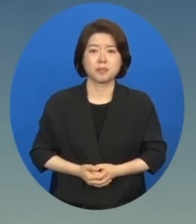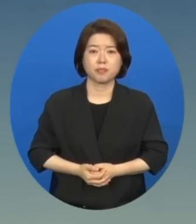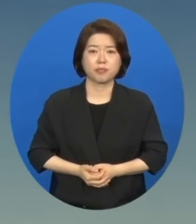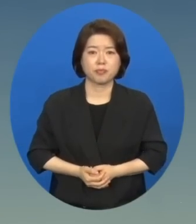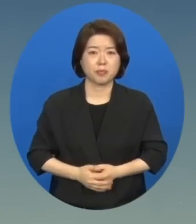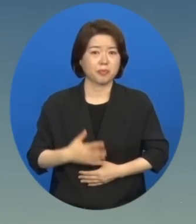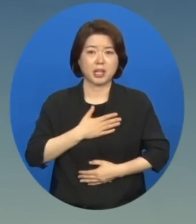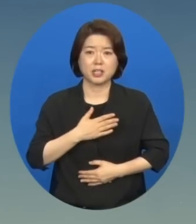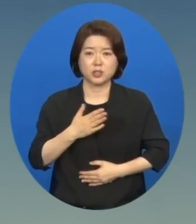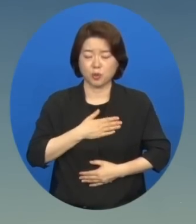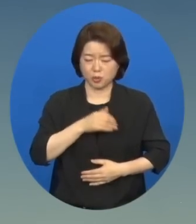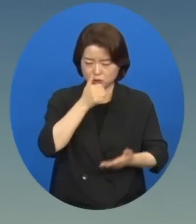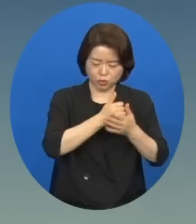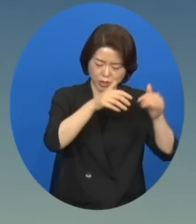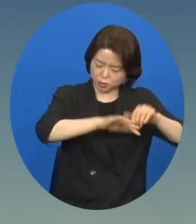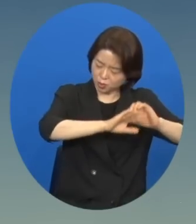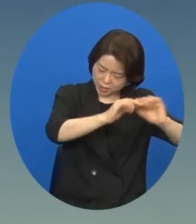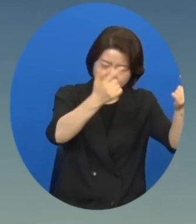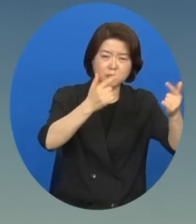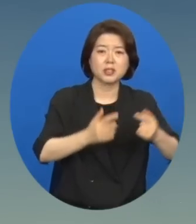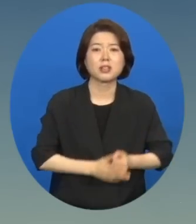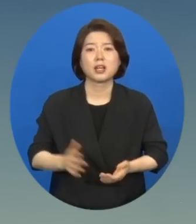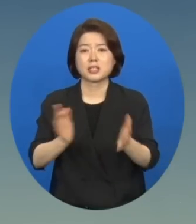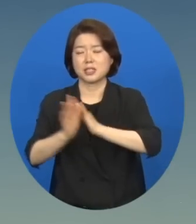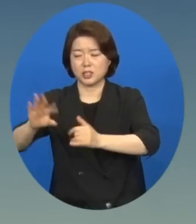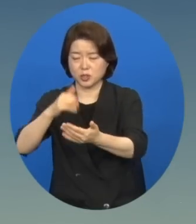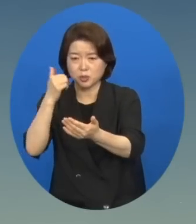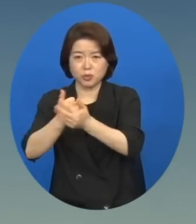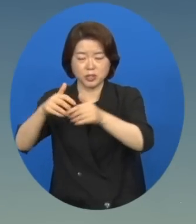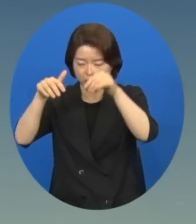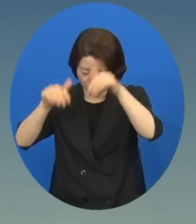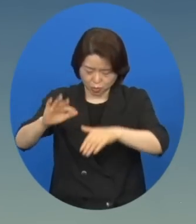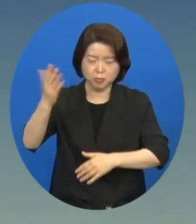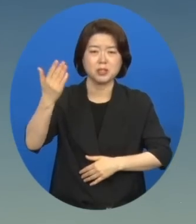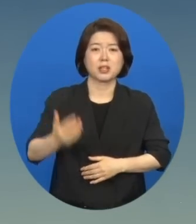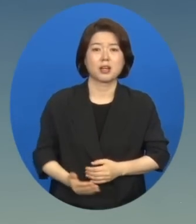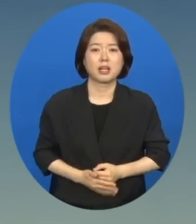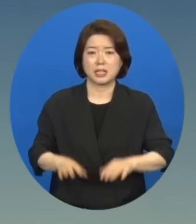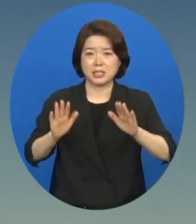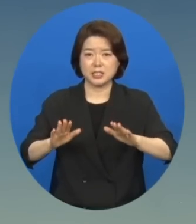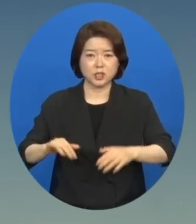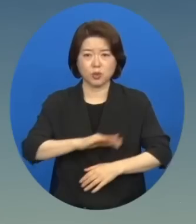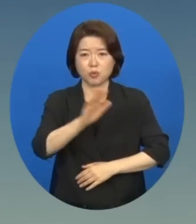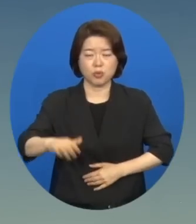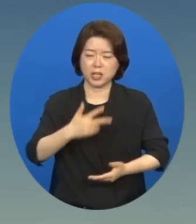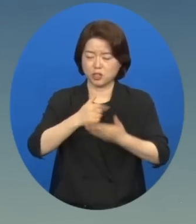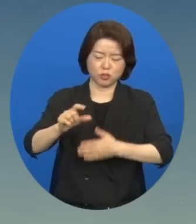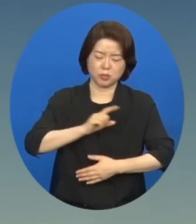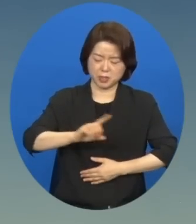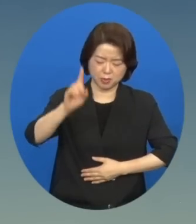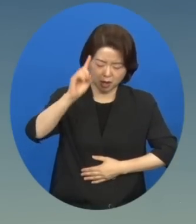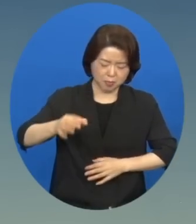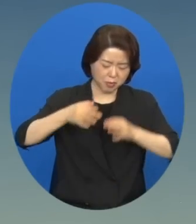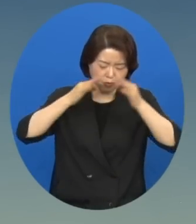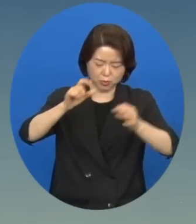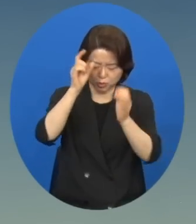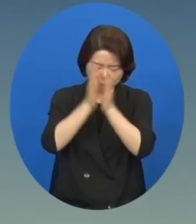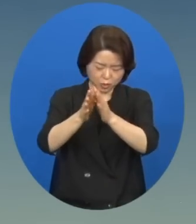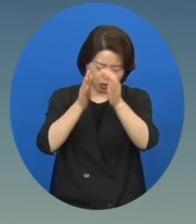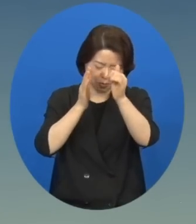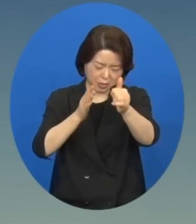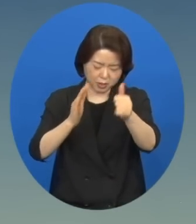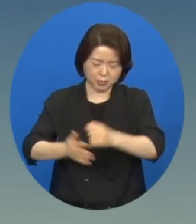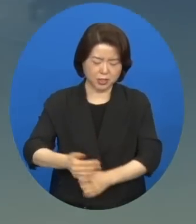저는 죄의 종 아닙니다. 예수 그리스도의 종입니다. 이 시간에 우리 주의 이름 한번 부르고 기도하며